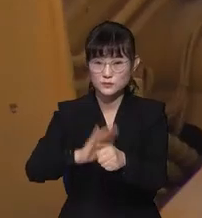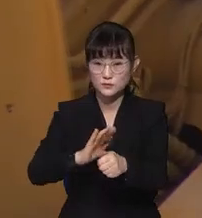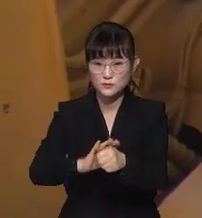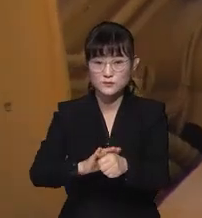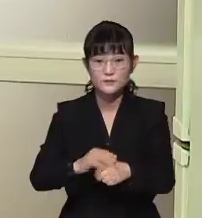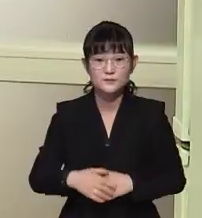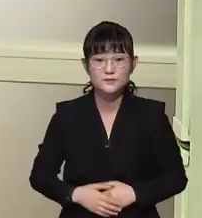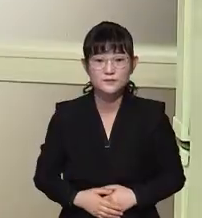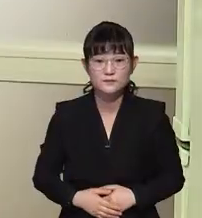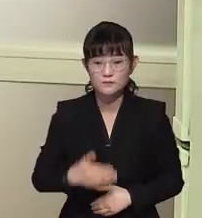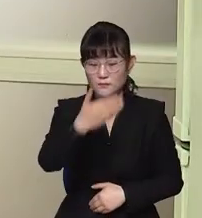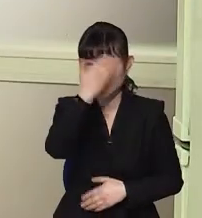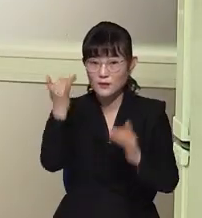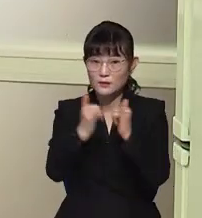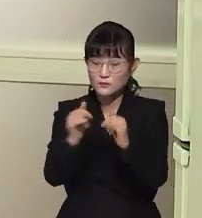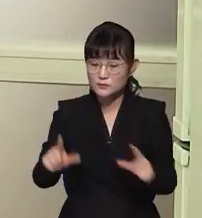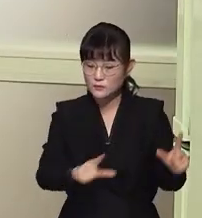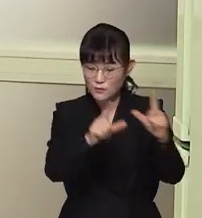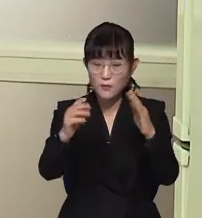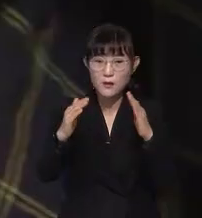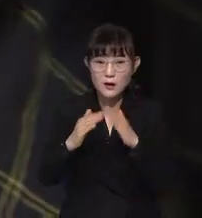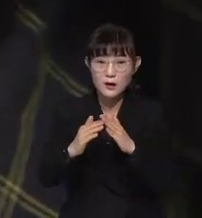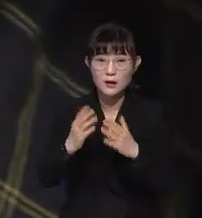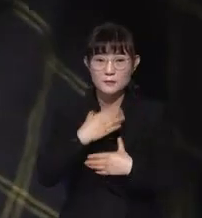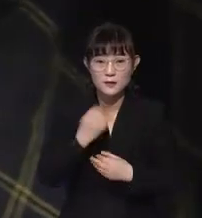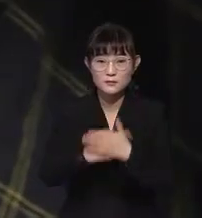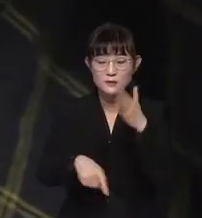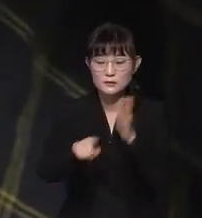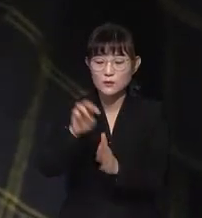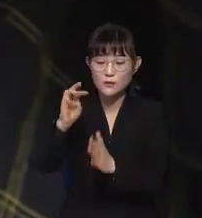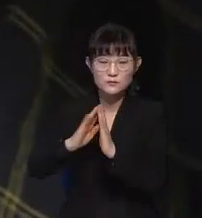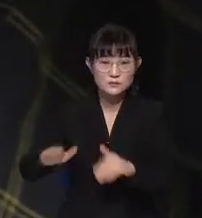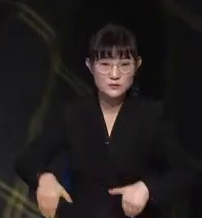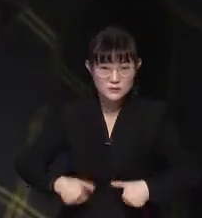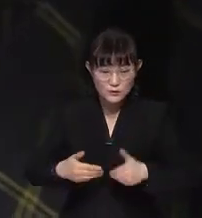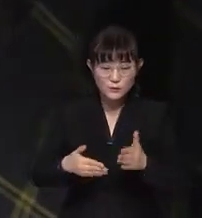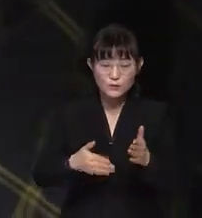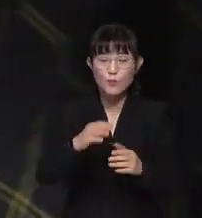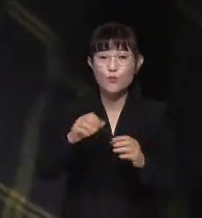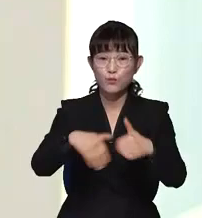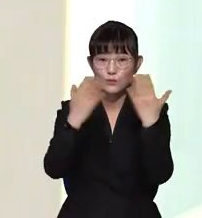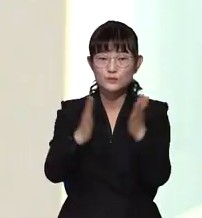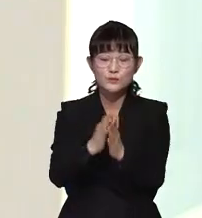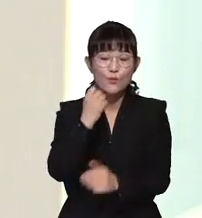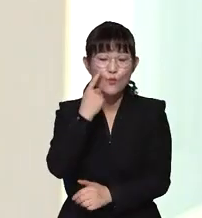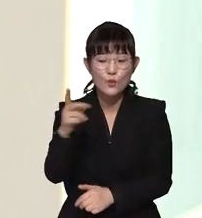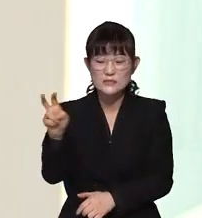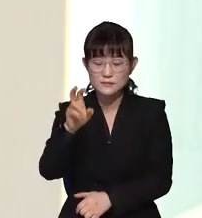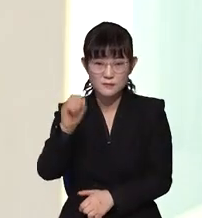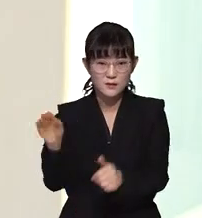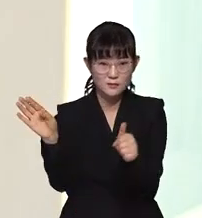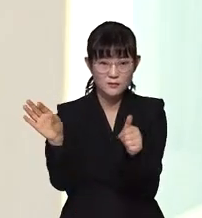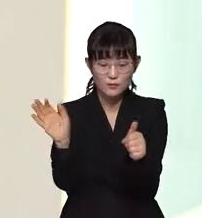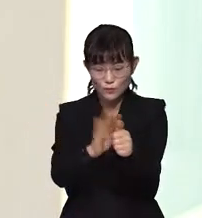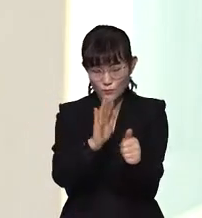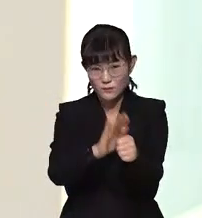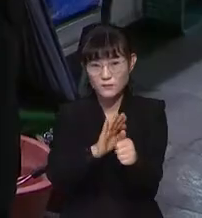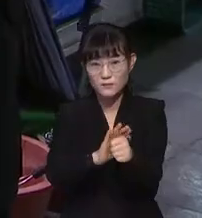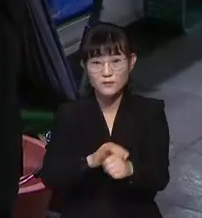했습니다 청년 주거 안정을 위해 광주시와 전라남도 모두 주거비를 월 20만 원 특별